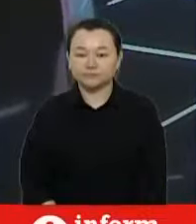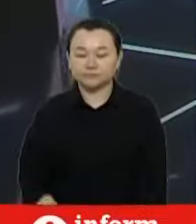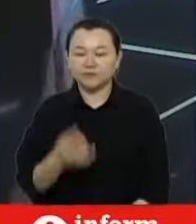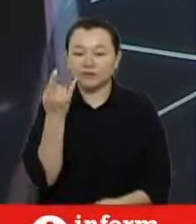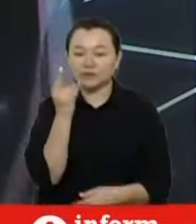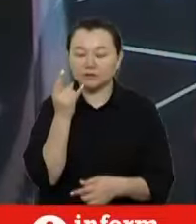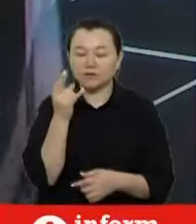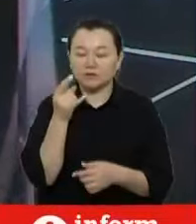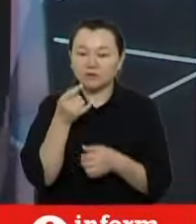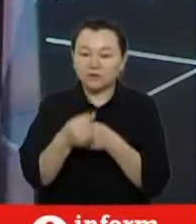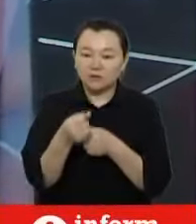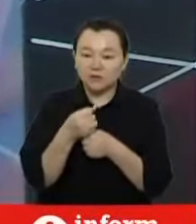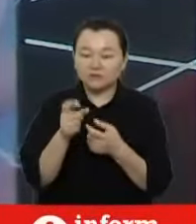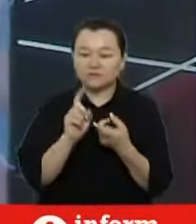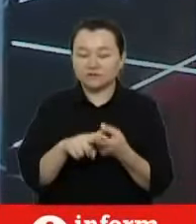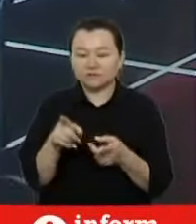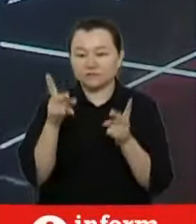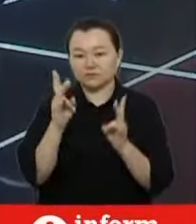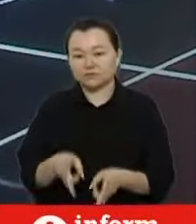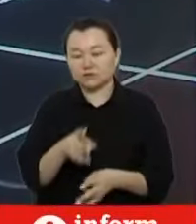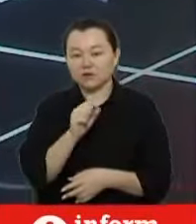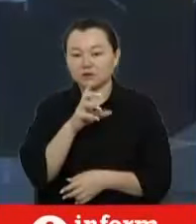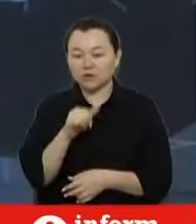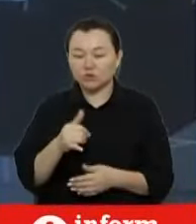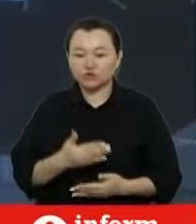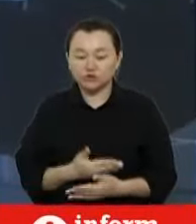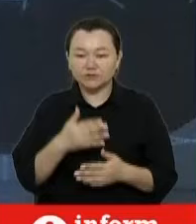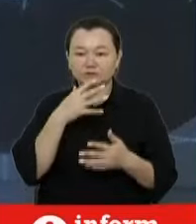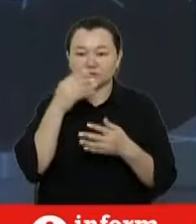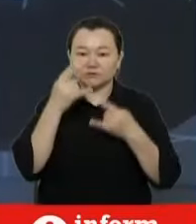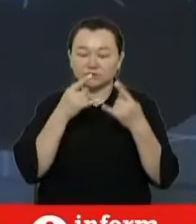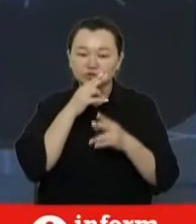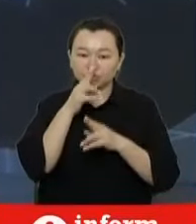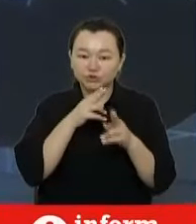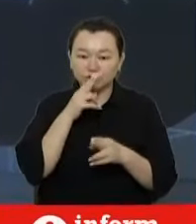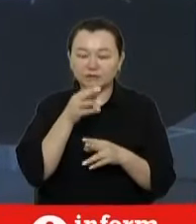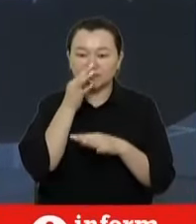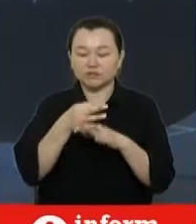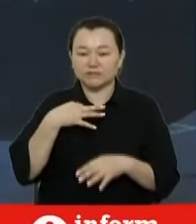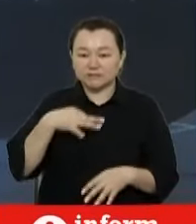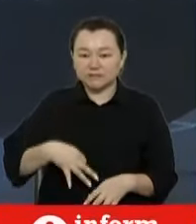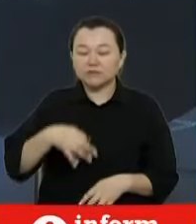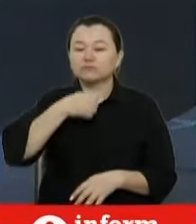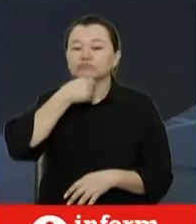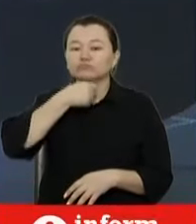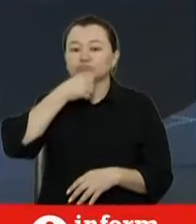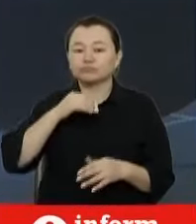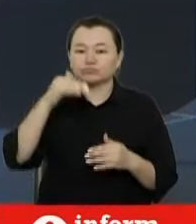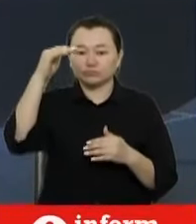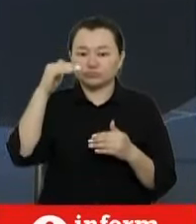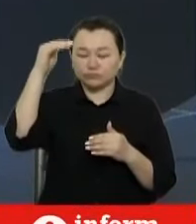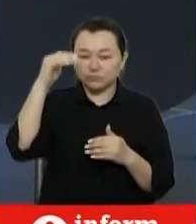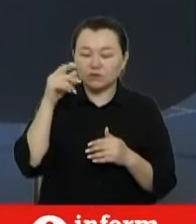Бала мәлім жетті, құрбаны болды. Ақтаулық тұрғын осылай деп арнамызға шағымданды. Айтуынша, олын жоғары сыныпта оқитын бала